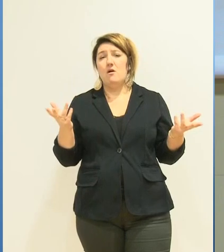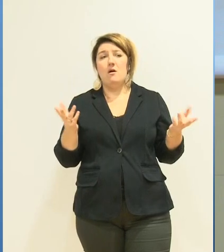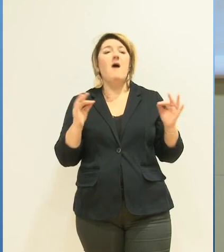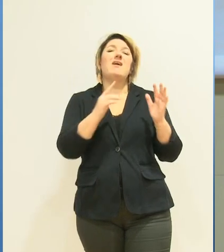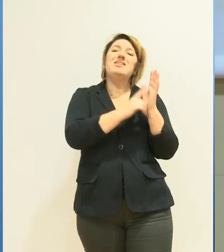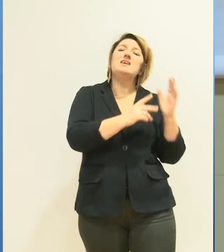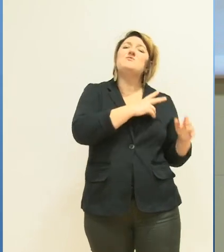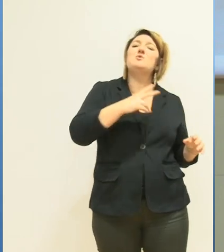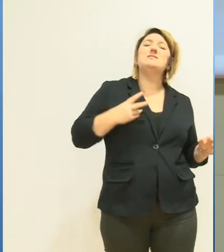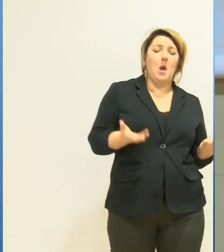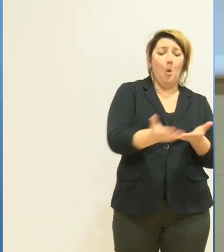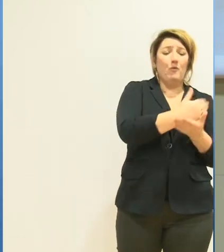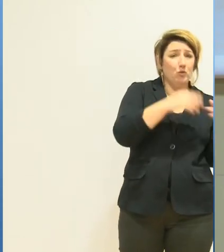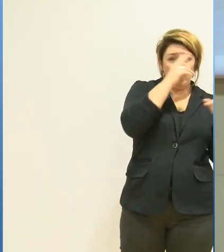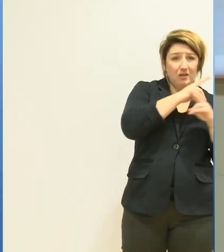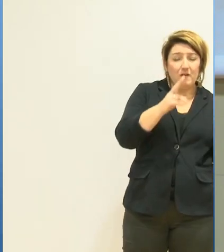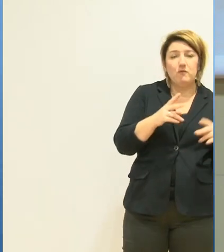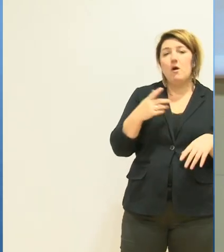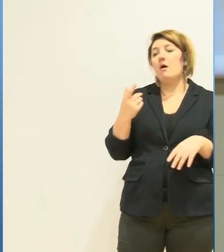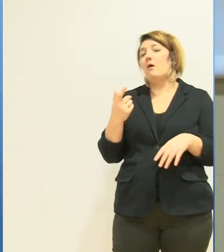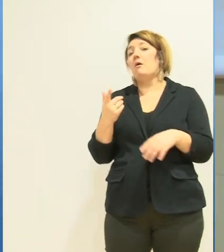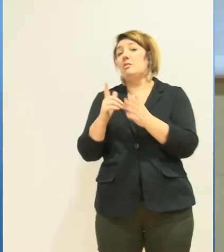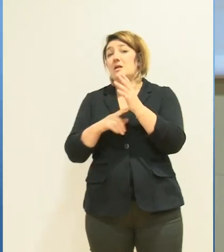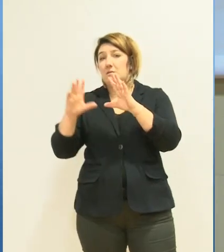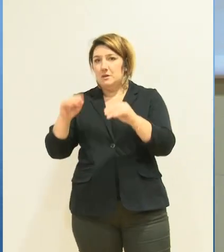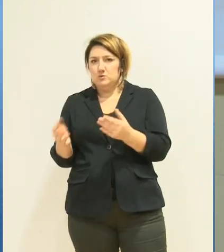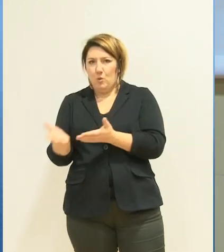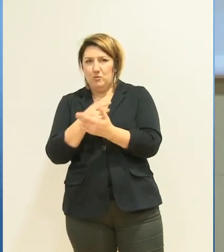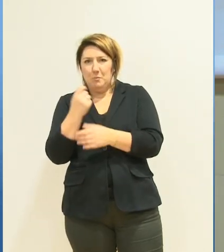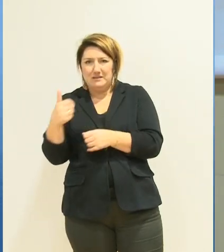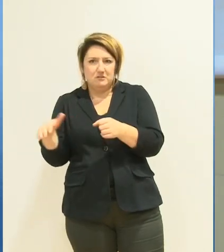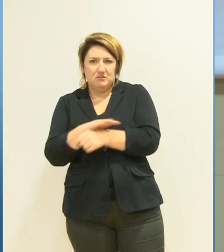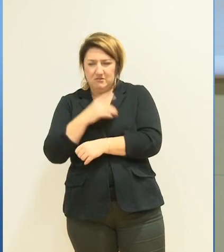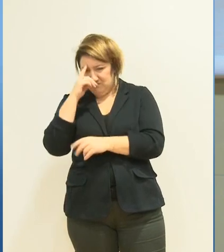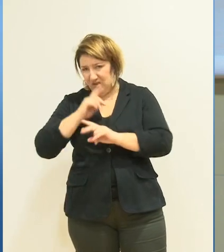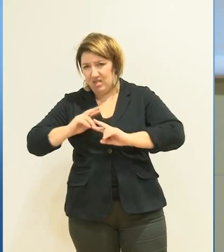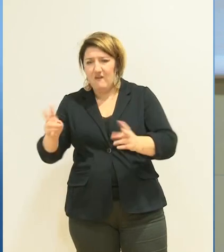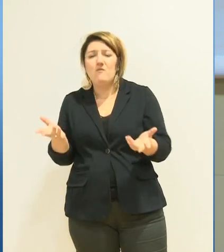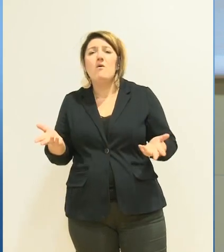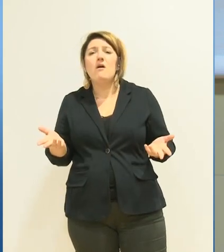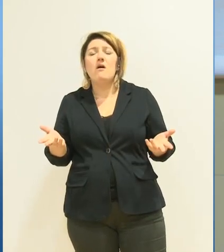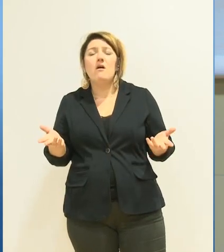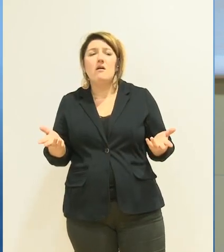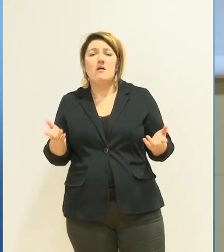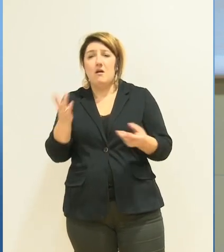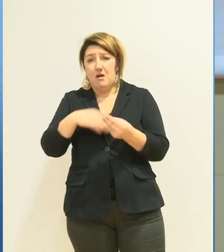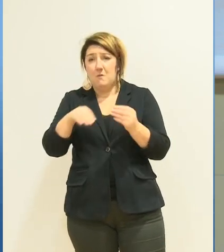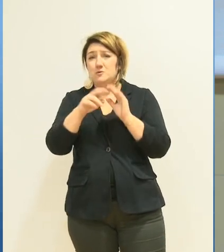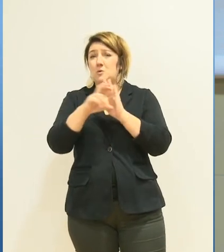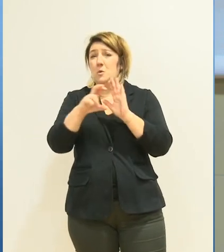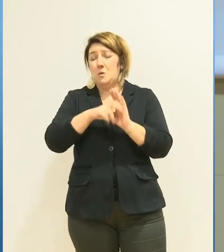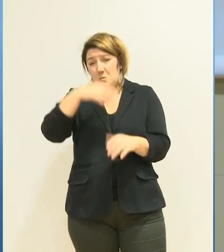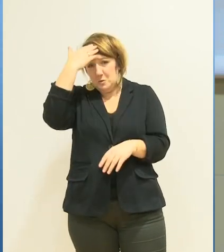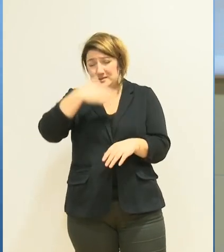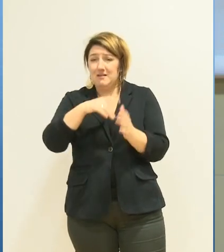et quasi totale pour la taxe d'habitation et que en plus à grenoble on le sait ces impôts sont principalement